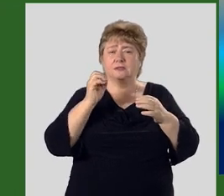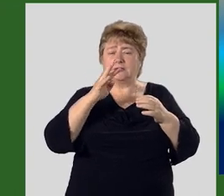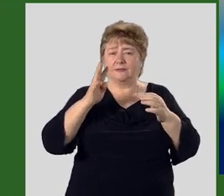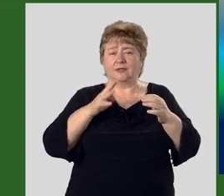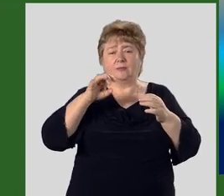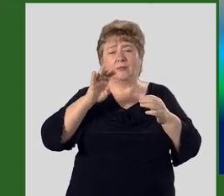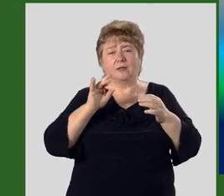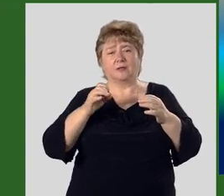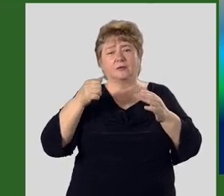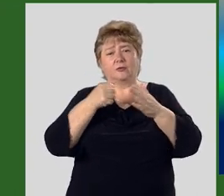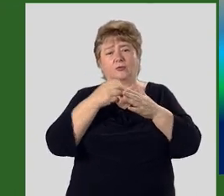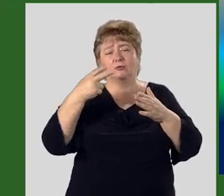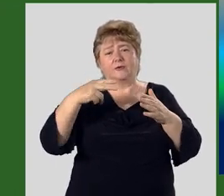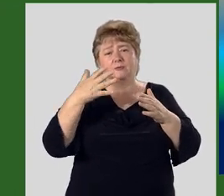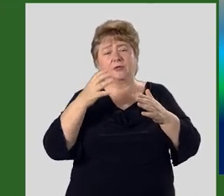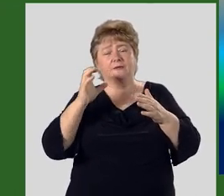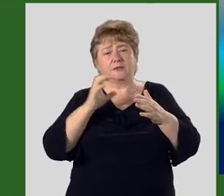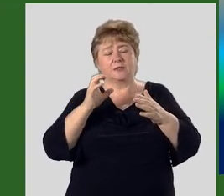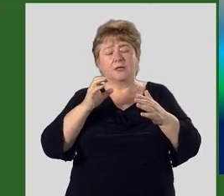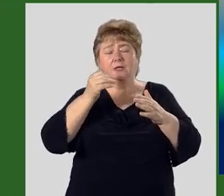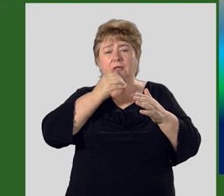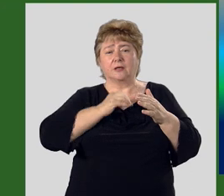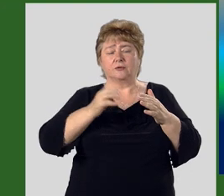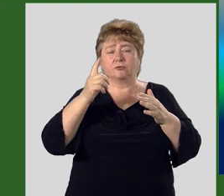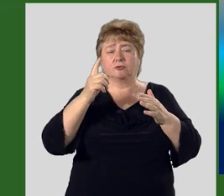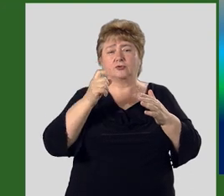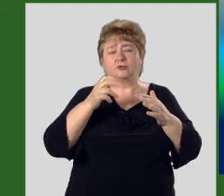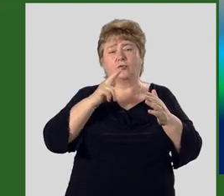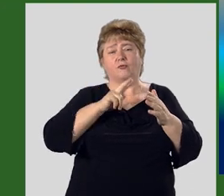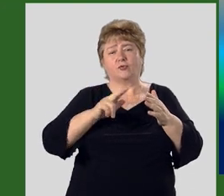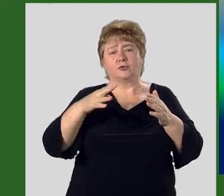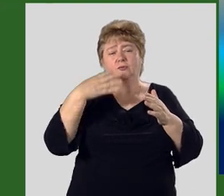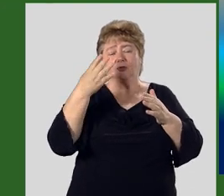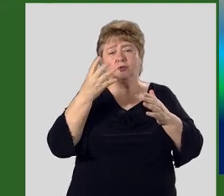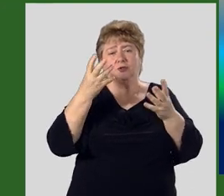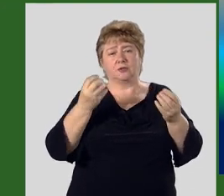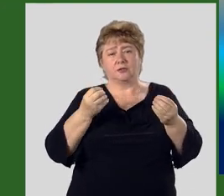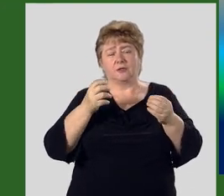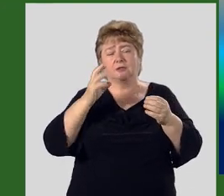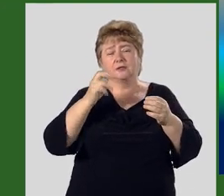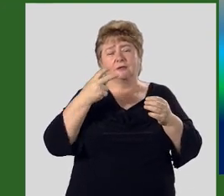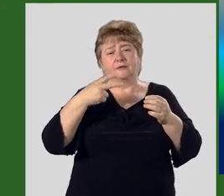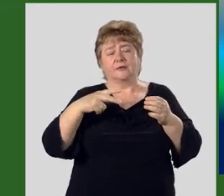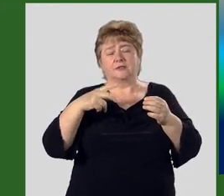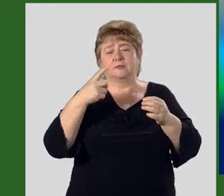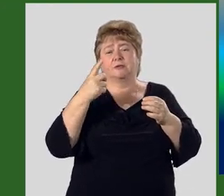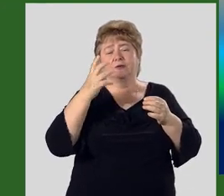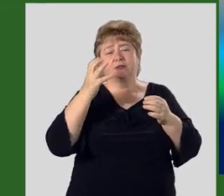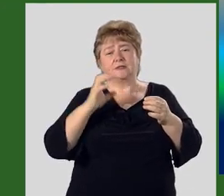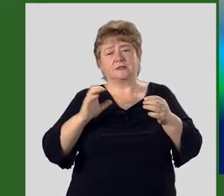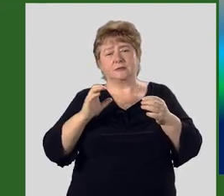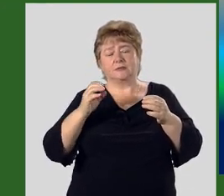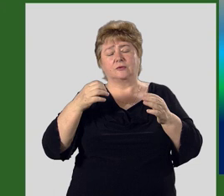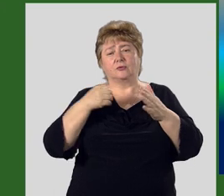марта по 25 сентября. На Южном – 184 дня – с 21 сентября